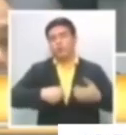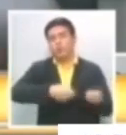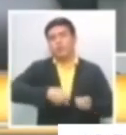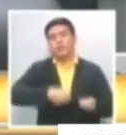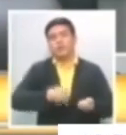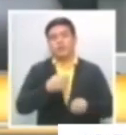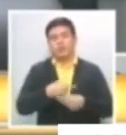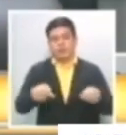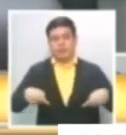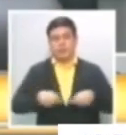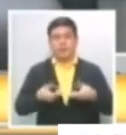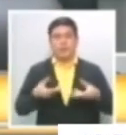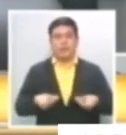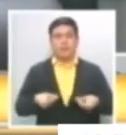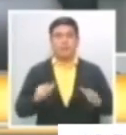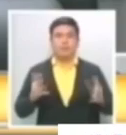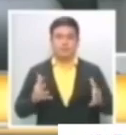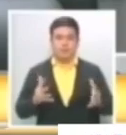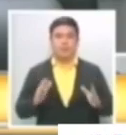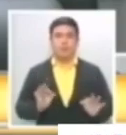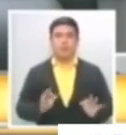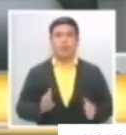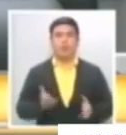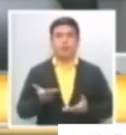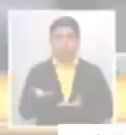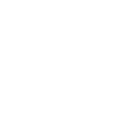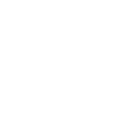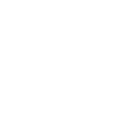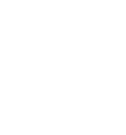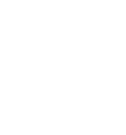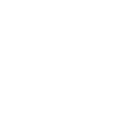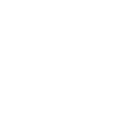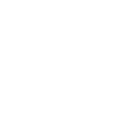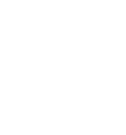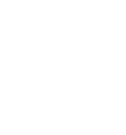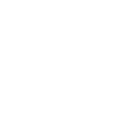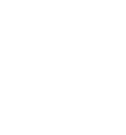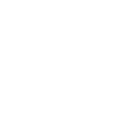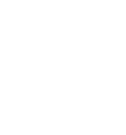ที่ยังไม่มีเอกสารสิทธิ์ได้ด้วยนะครับขอกราบขอบพระคุณครับ ขอบคุณครับท่านบุญแก้วครับ